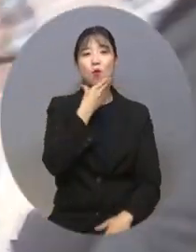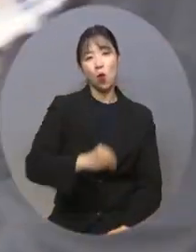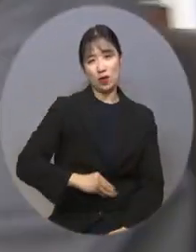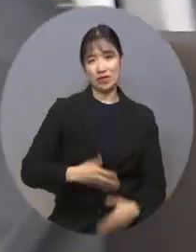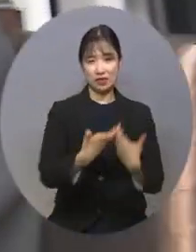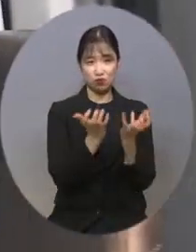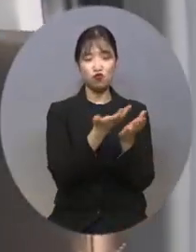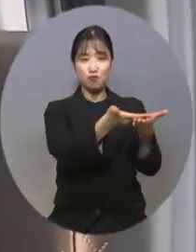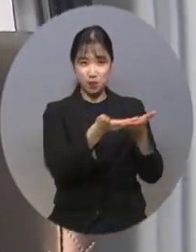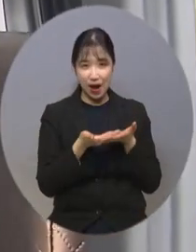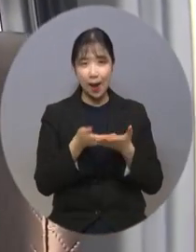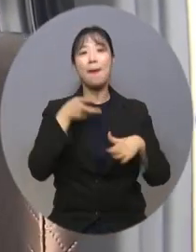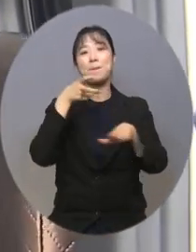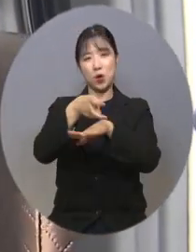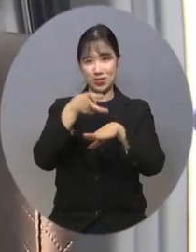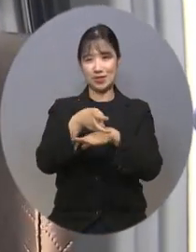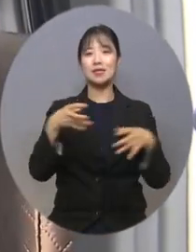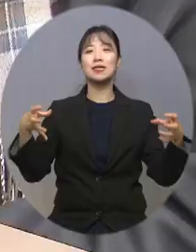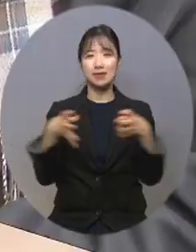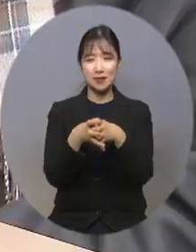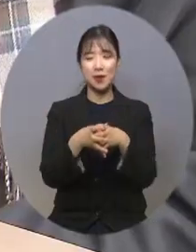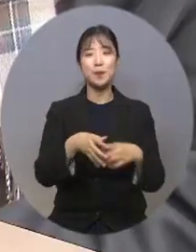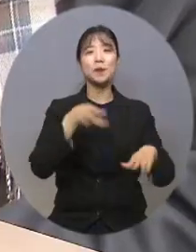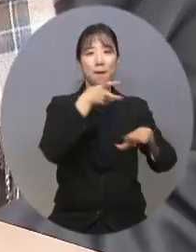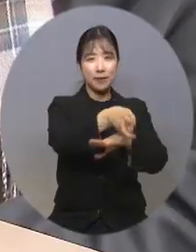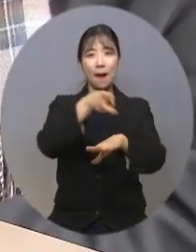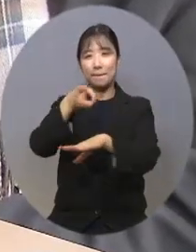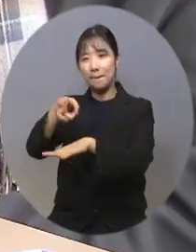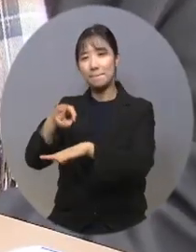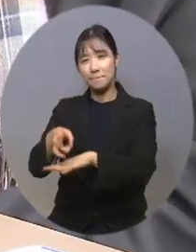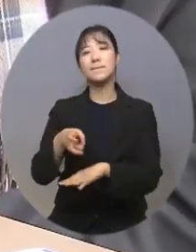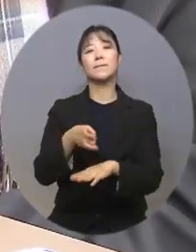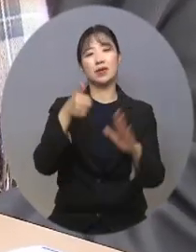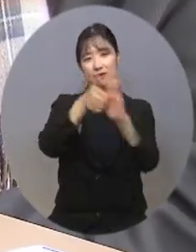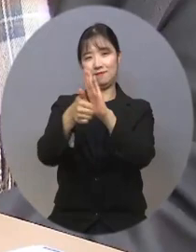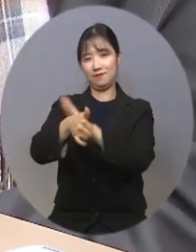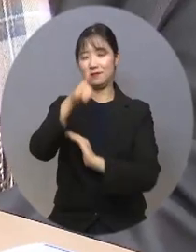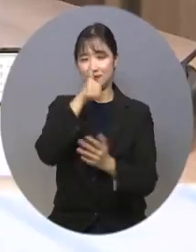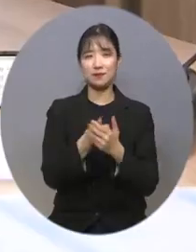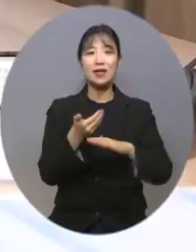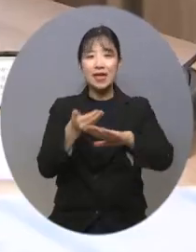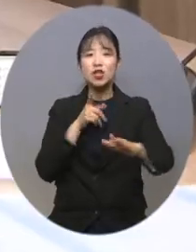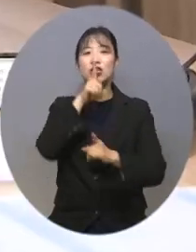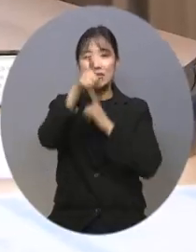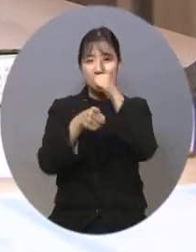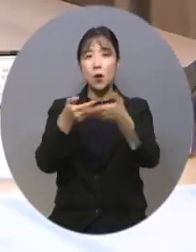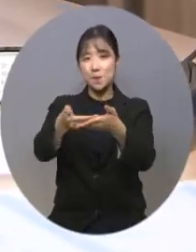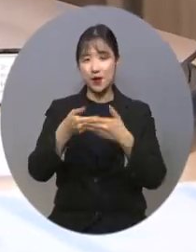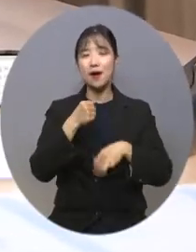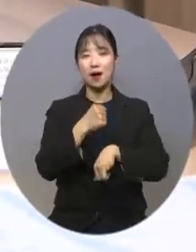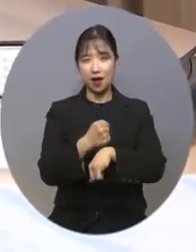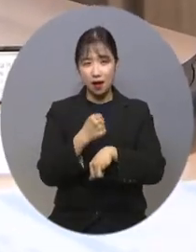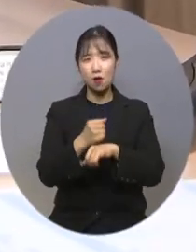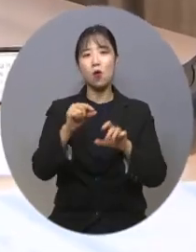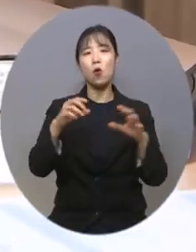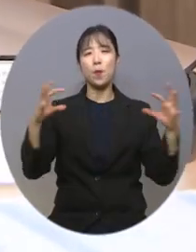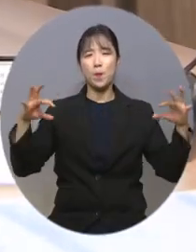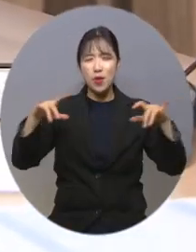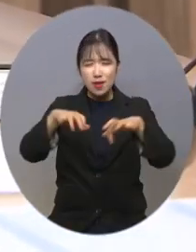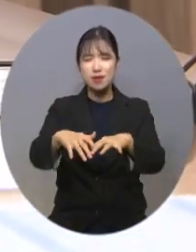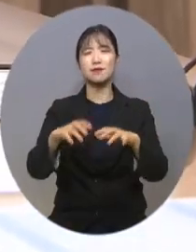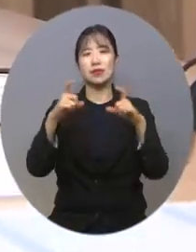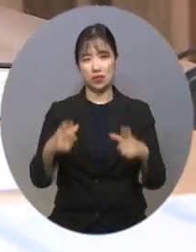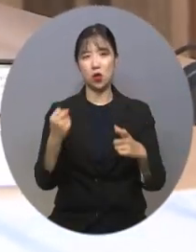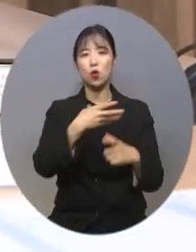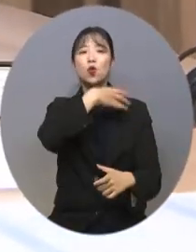받은 대형 버스로 도내 곳곳을 찾아갑니다. 사전 신청을 받아 운영하며 취약계층 밀집 지역에 그리고 노인